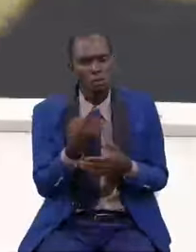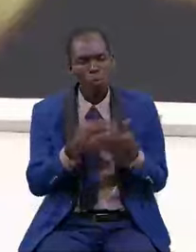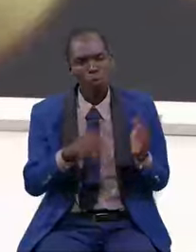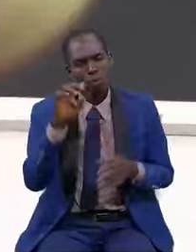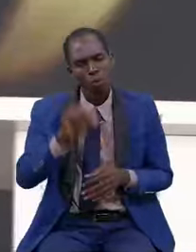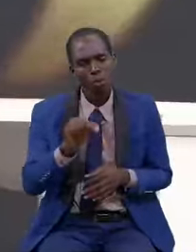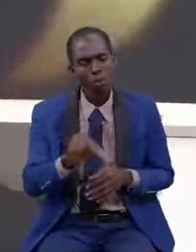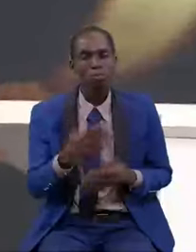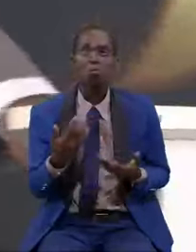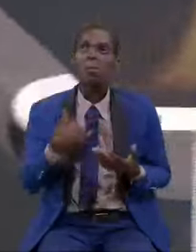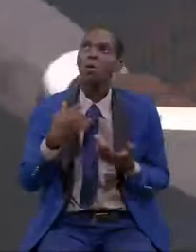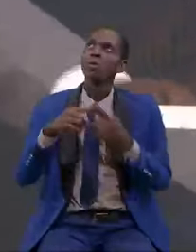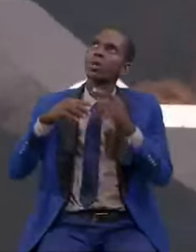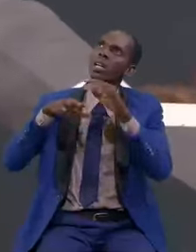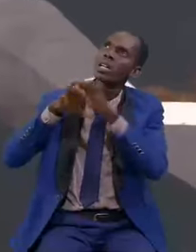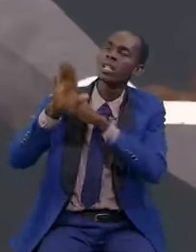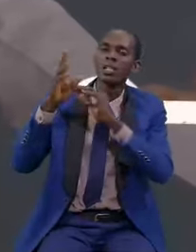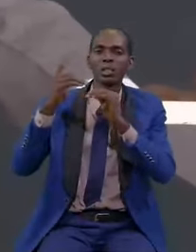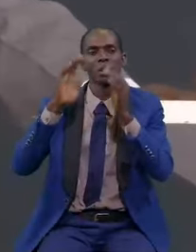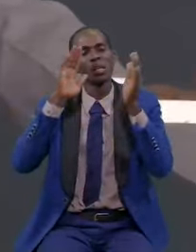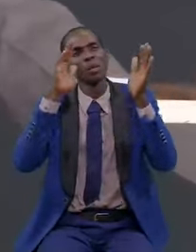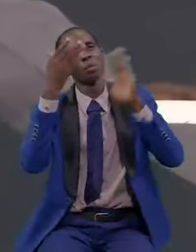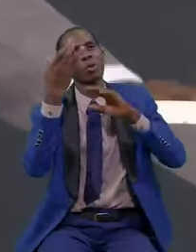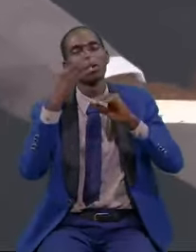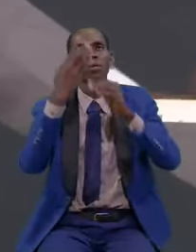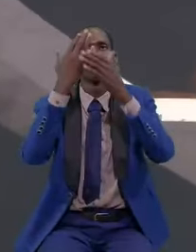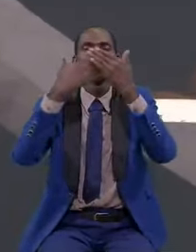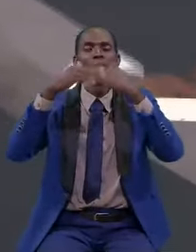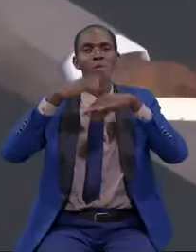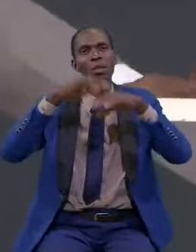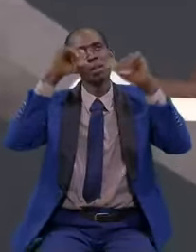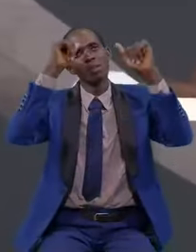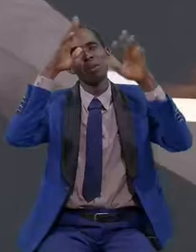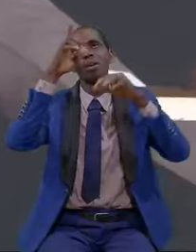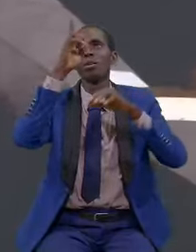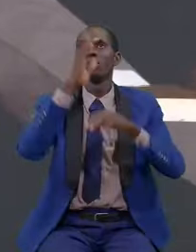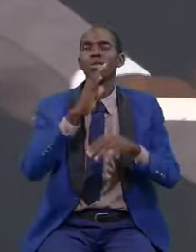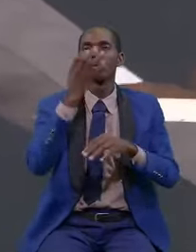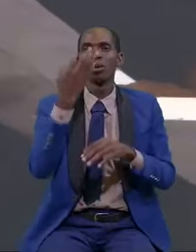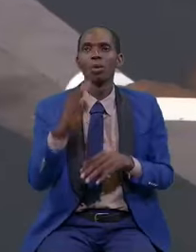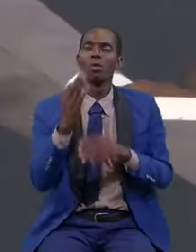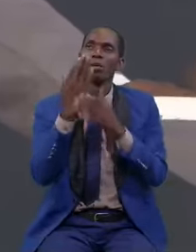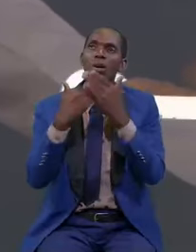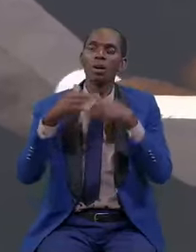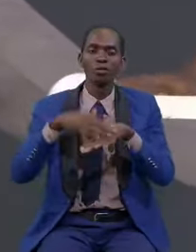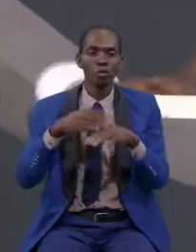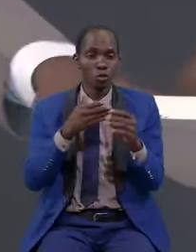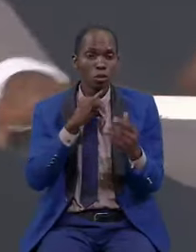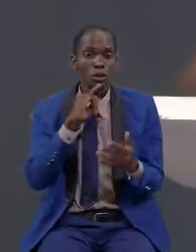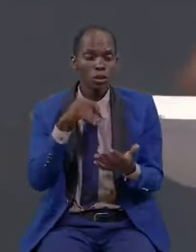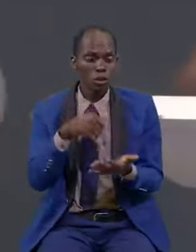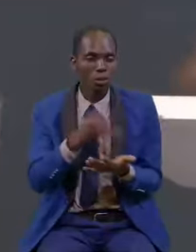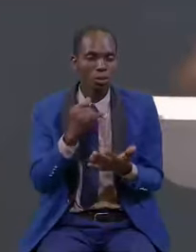en présence du Père Céleste, le Dieu des cieux, c'est par ce Christ. Jésus